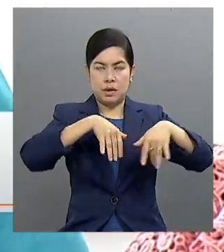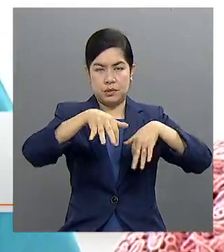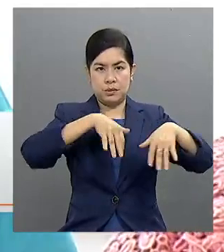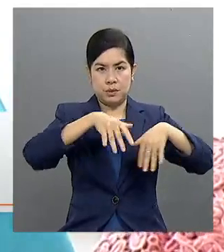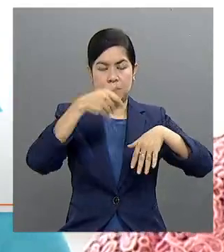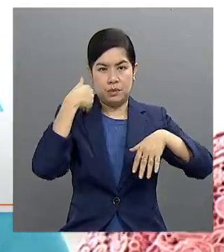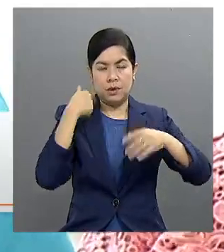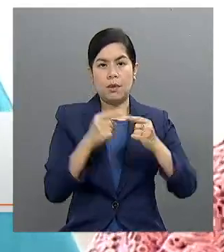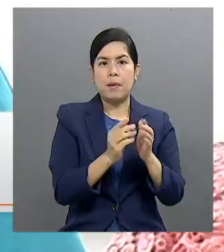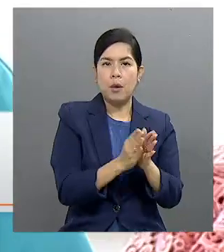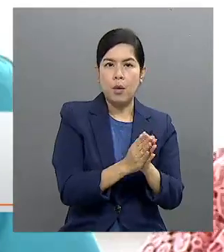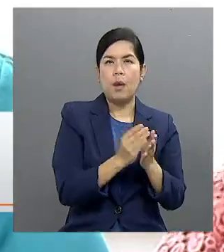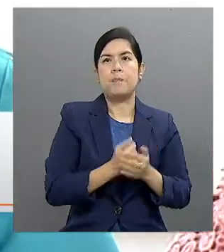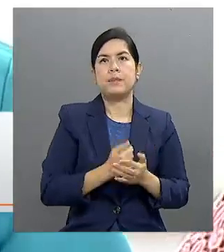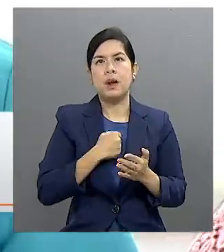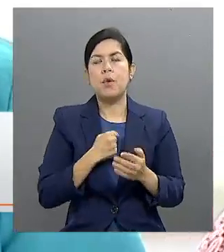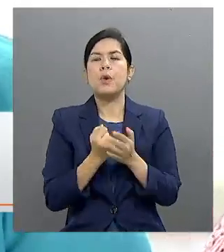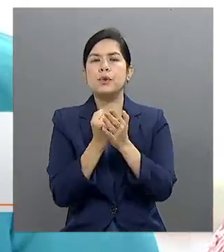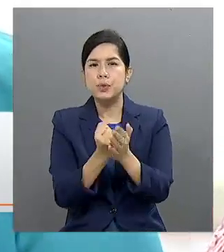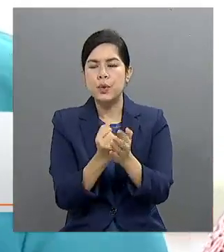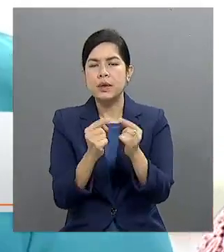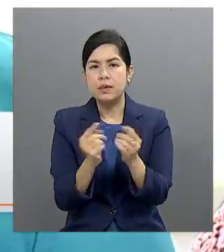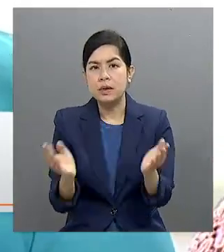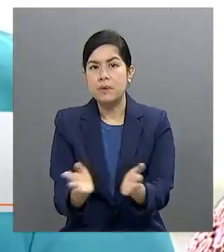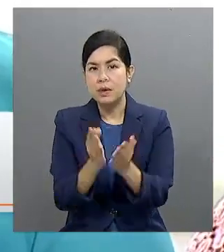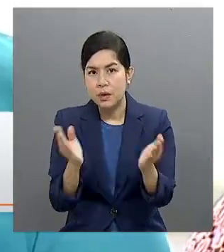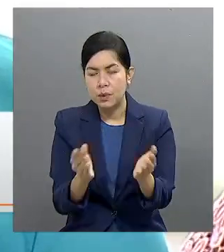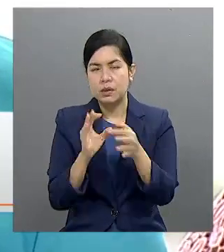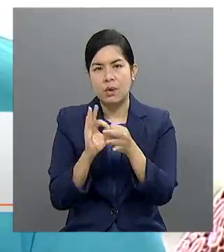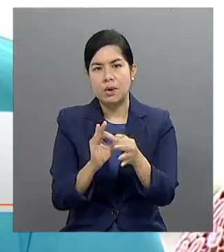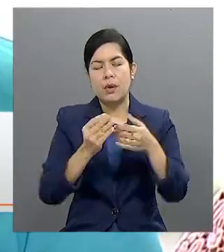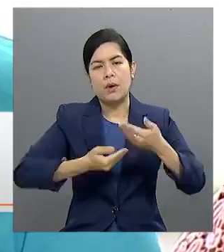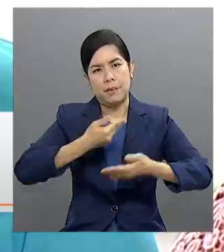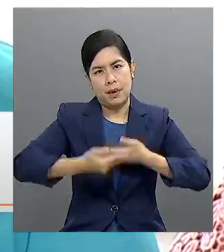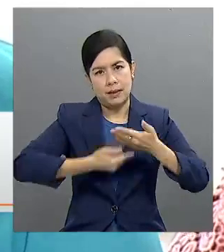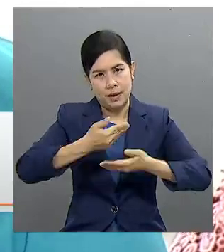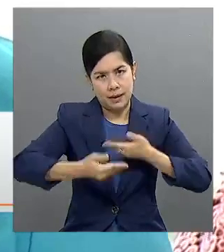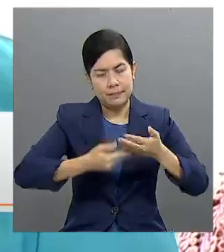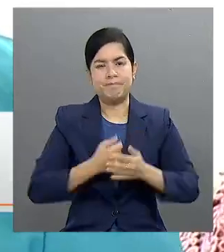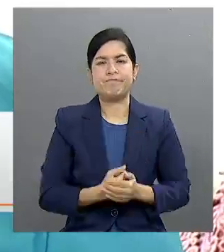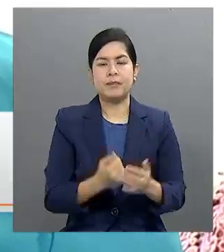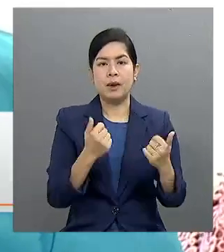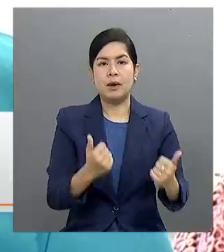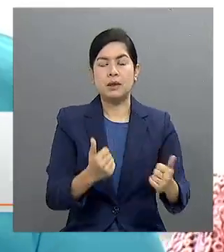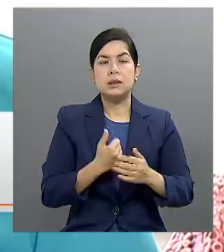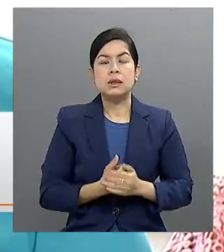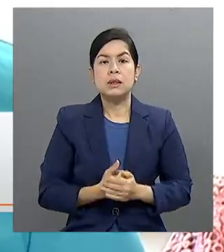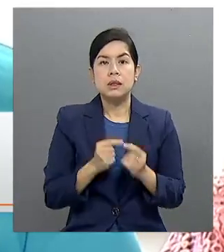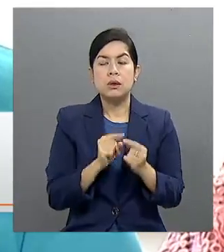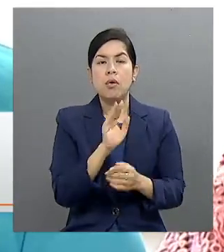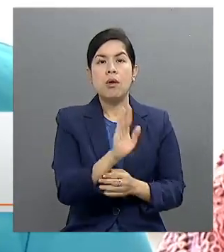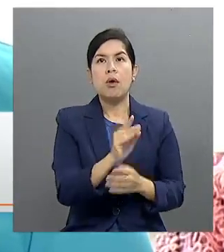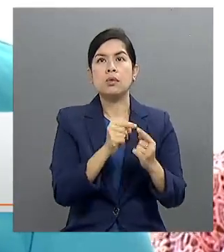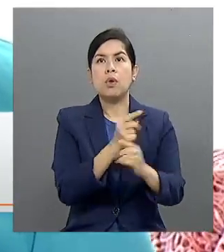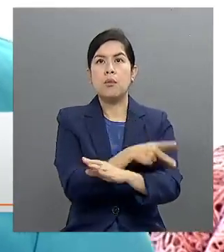องของการตลาดด้วยนะคะเพราะว่าตอนนี้นะคะที่ทราบก็คือตลาดของภูเก็ตเนี้ยจะเงียบเหงาม